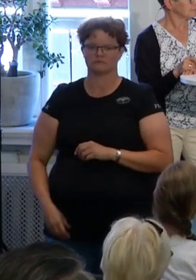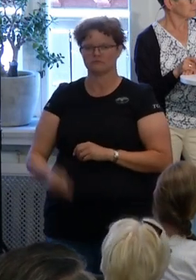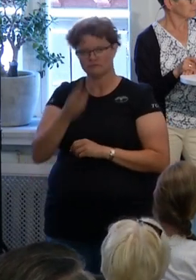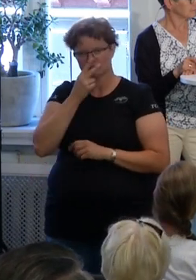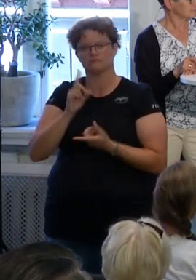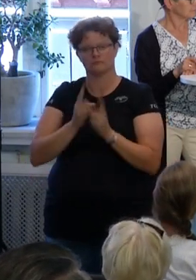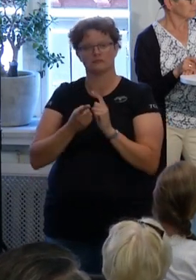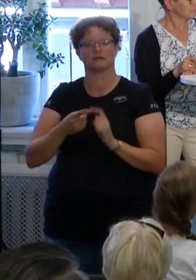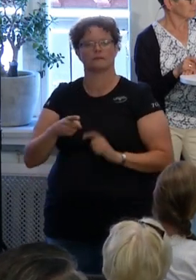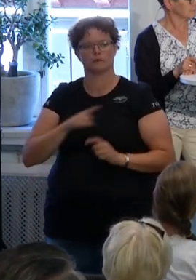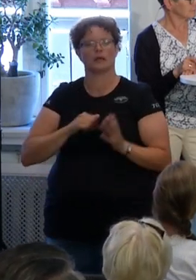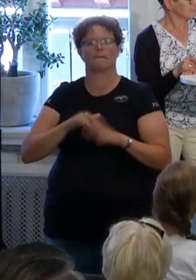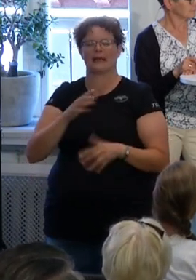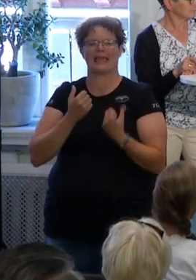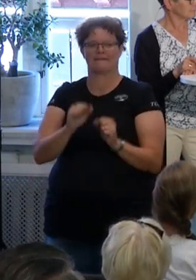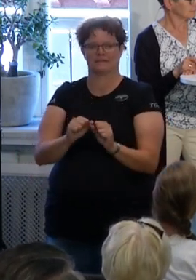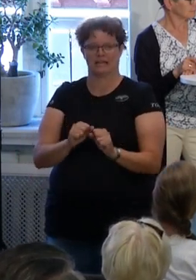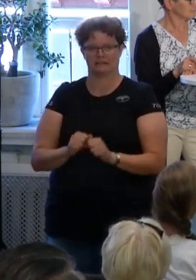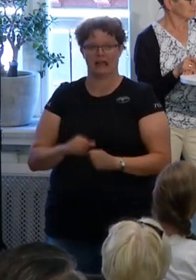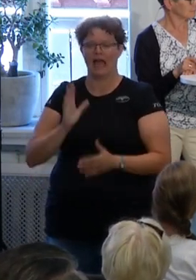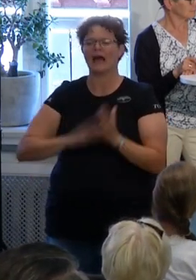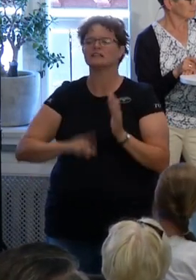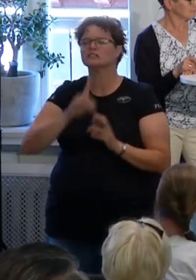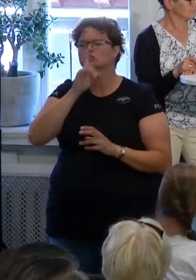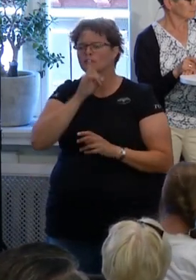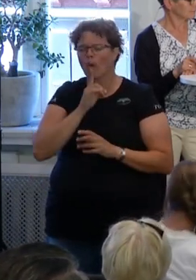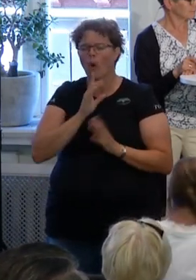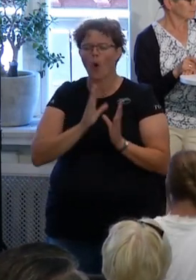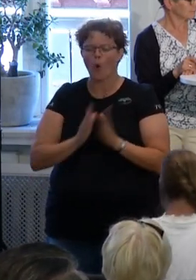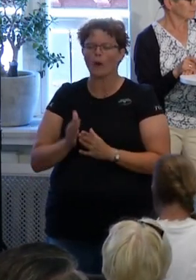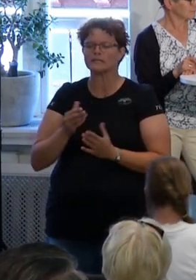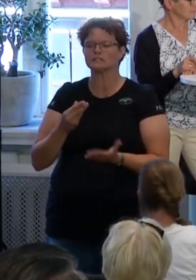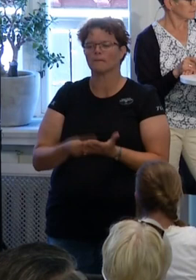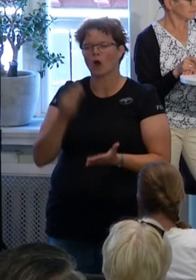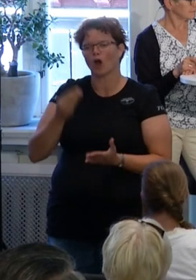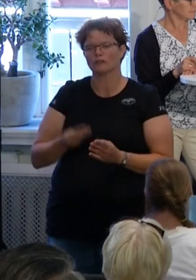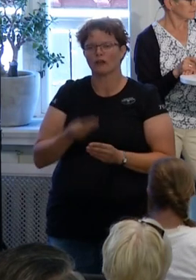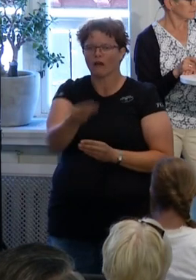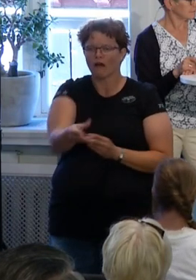blir väldigt mycket mer effektfullt. Istället för små